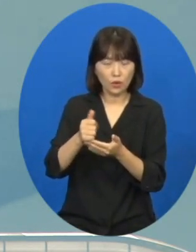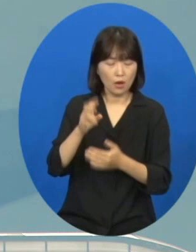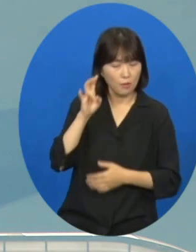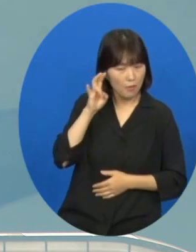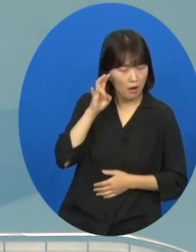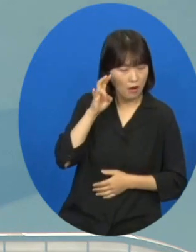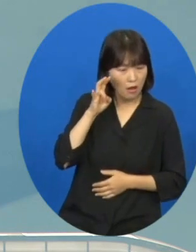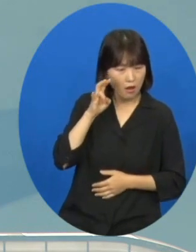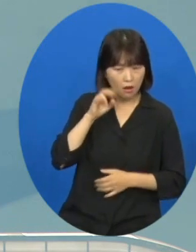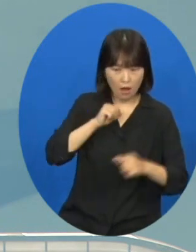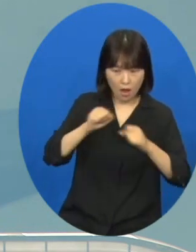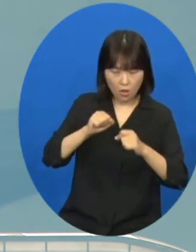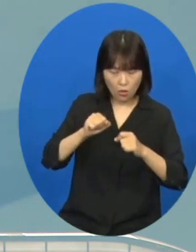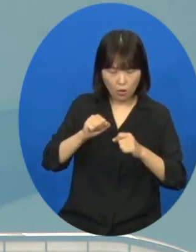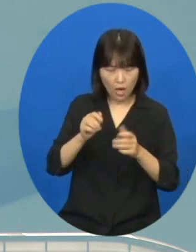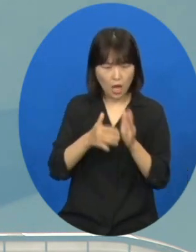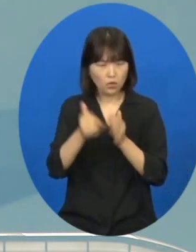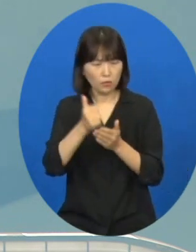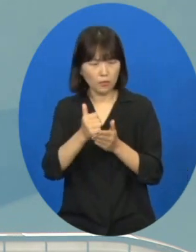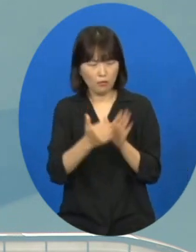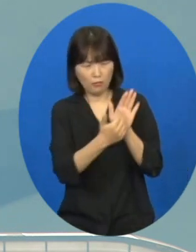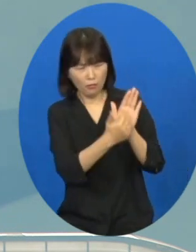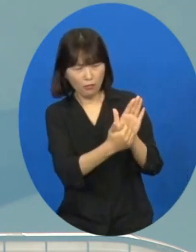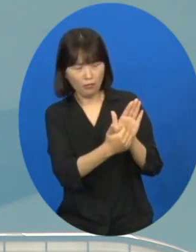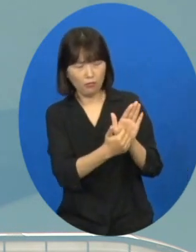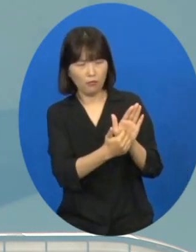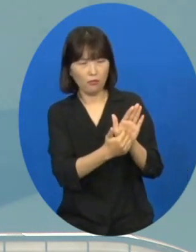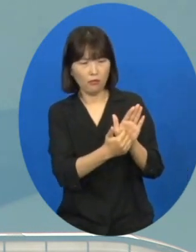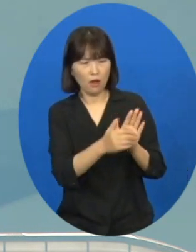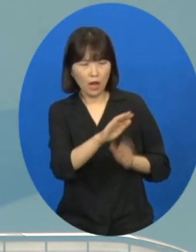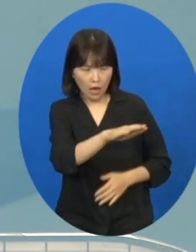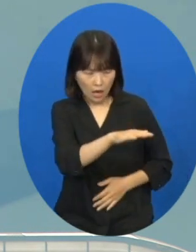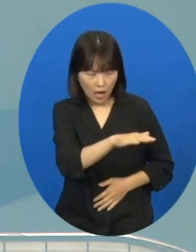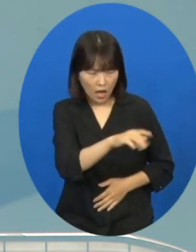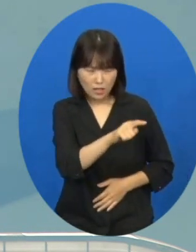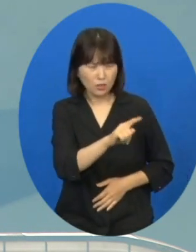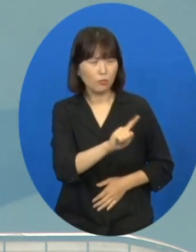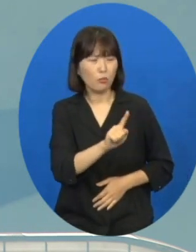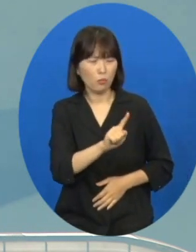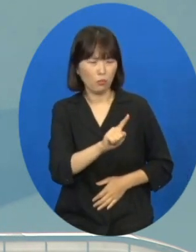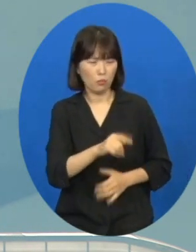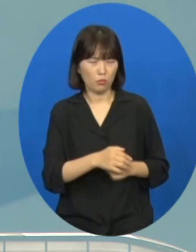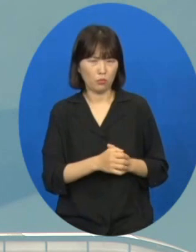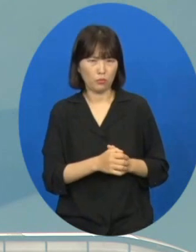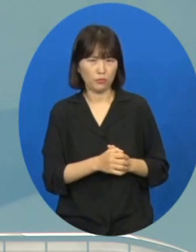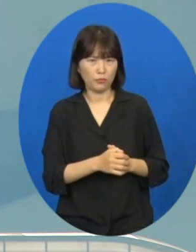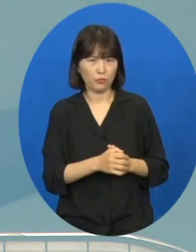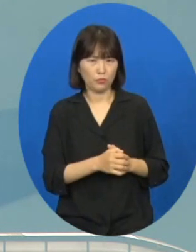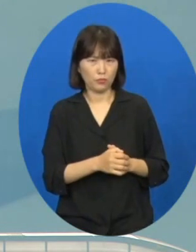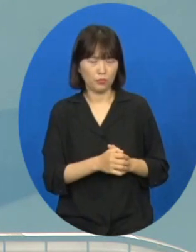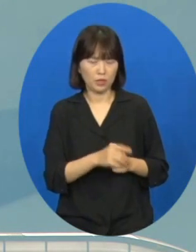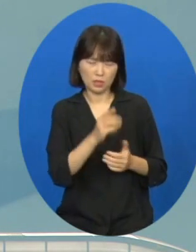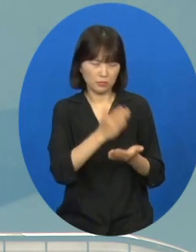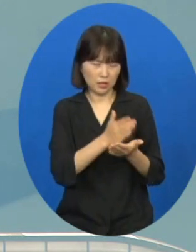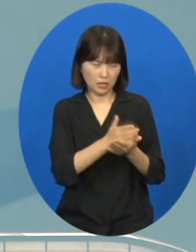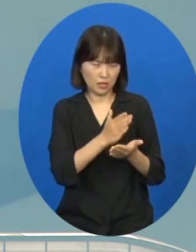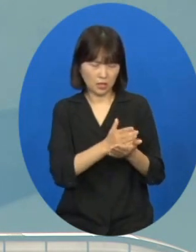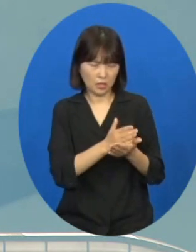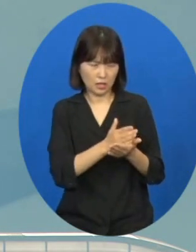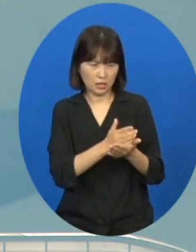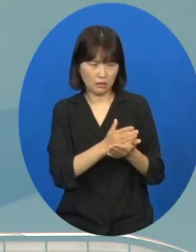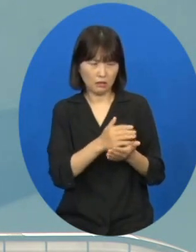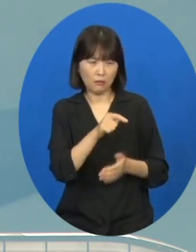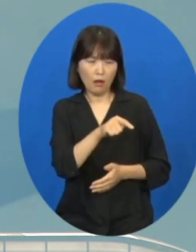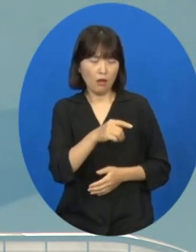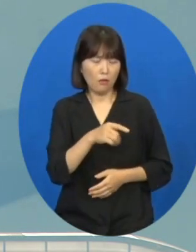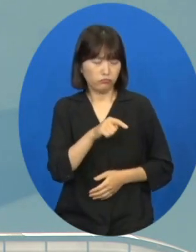하면 예수님께서 막으셔야지. 마리아야, 이게 뭐 하는 짓이냐? 이렇게 하지 말아라. 나는